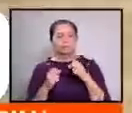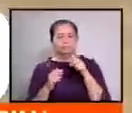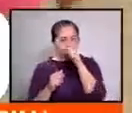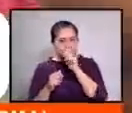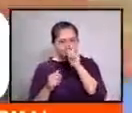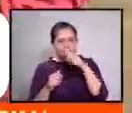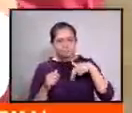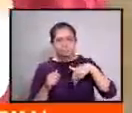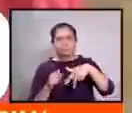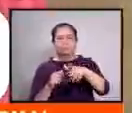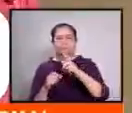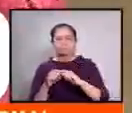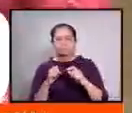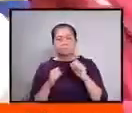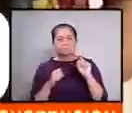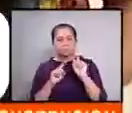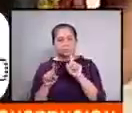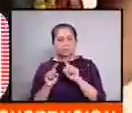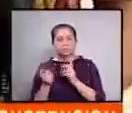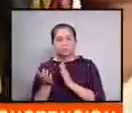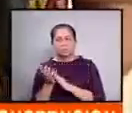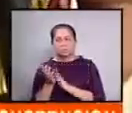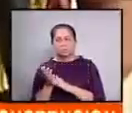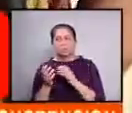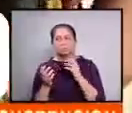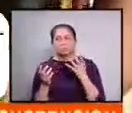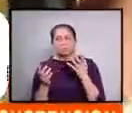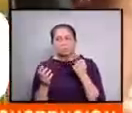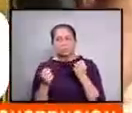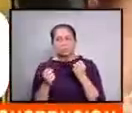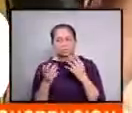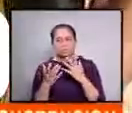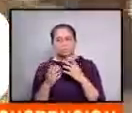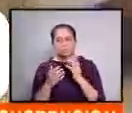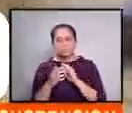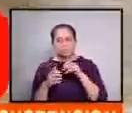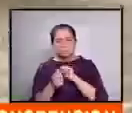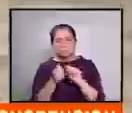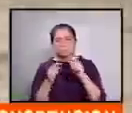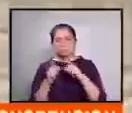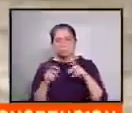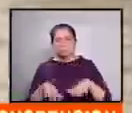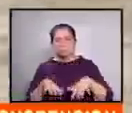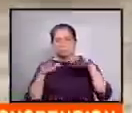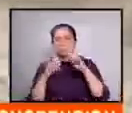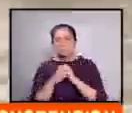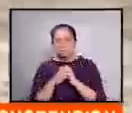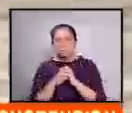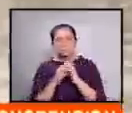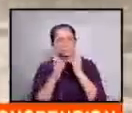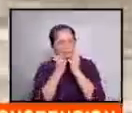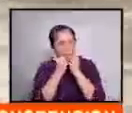lumusong. Ang hirap po kasi pag pumapasok kami, dyan lang po kami, talagang susunong ka sa baha. Nakaharap naman ang pagkakakitaan ang